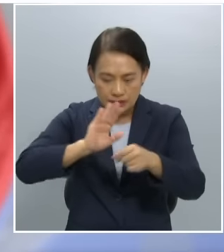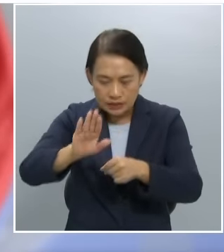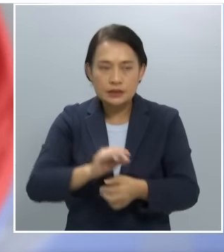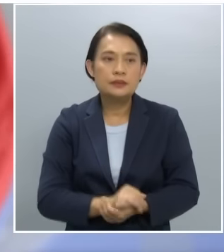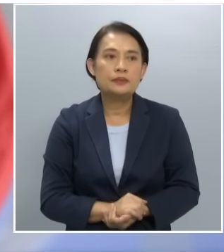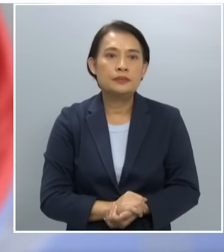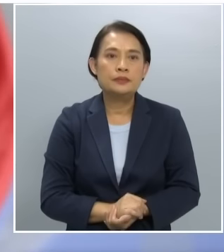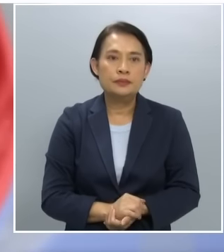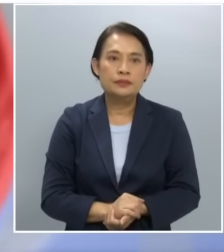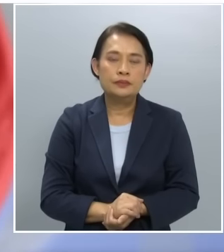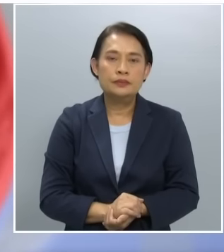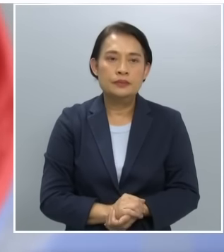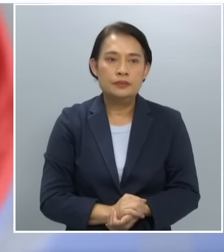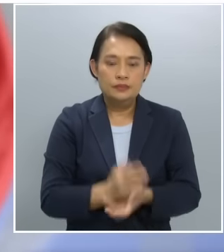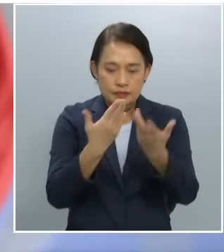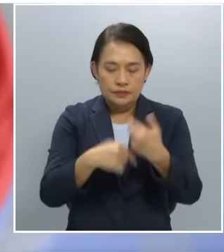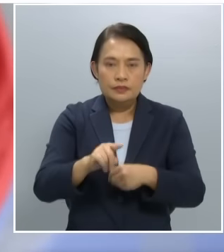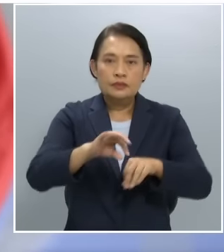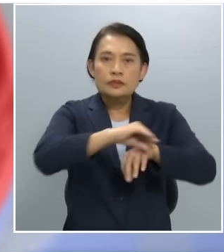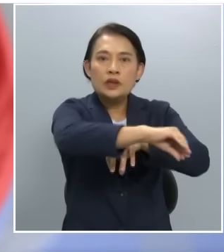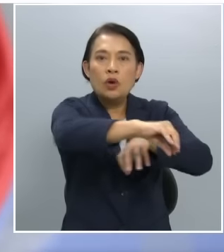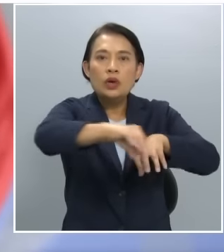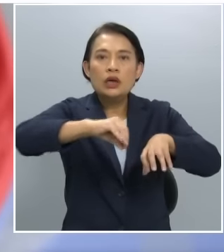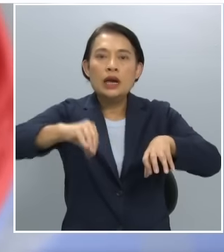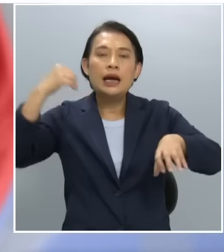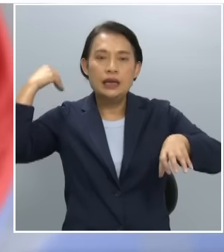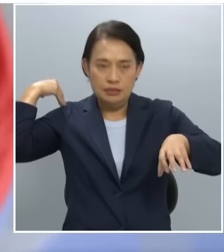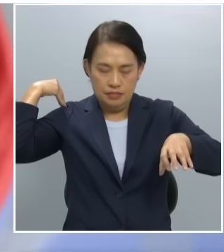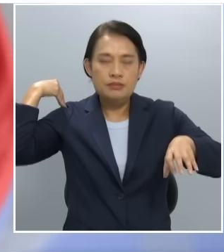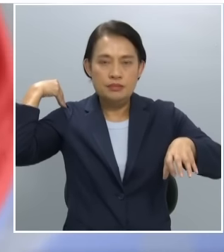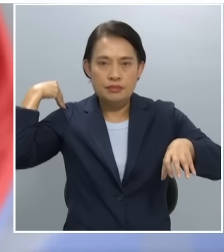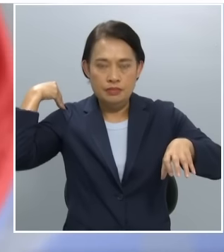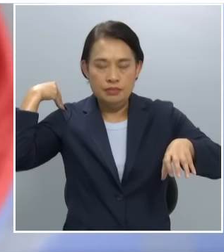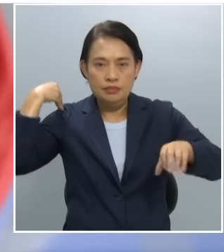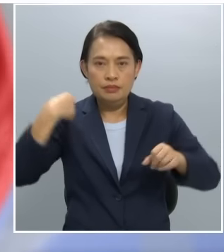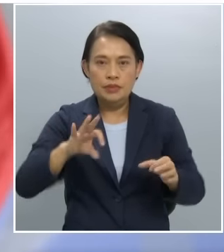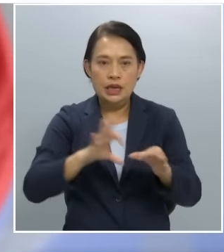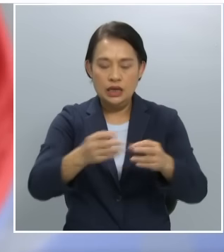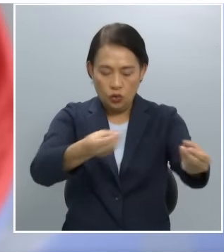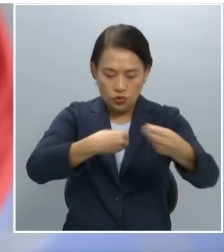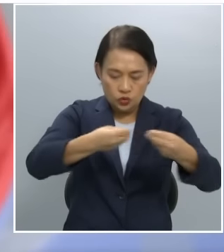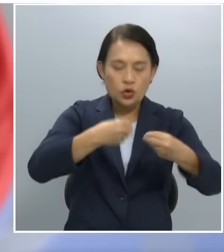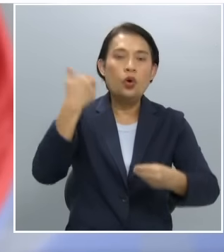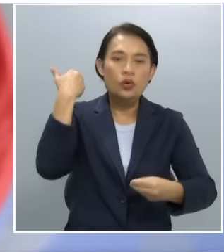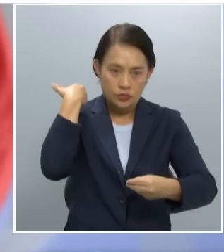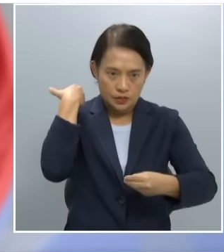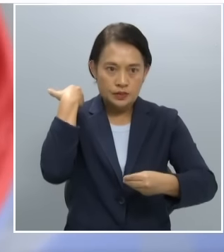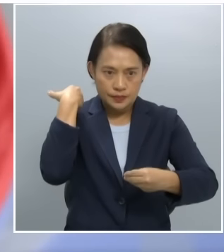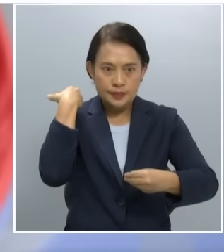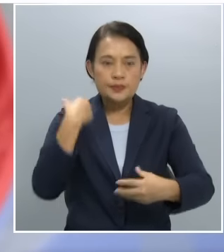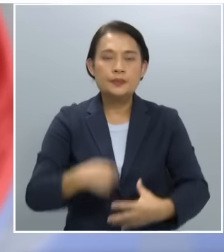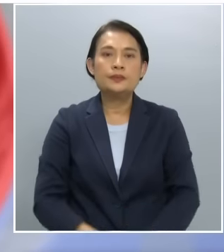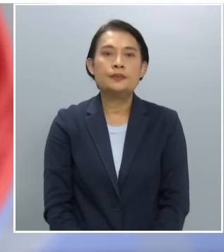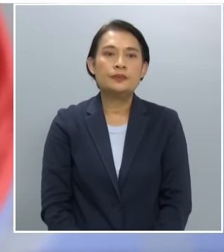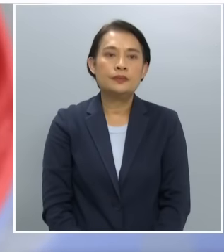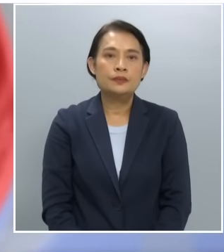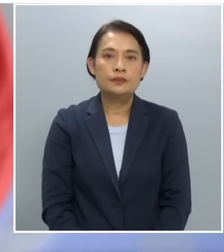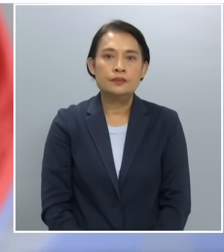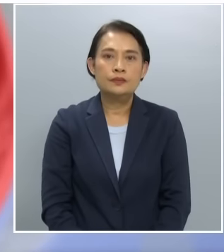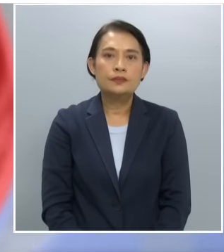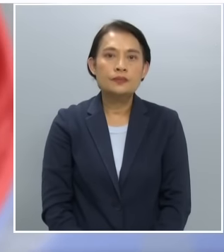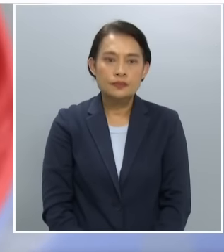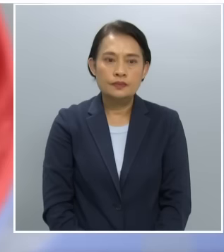อะไรอย่างเงี้ยนะฮะแล้วเดี๋ยวคือเค้าจะเป็นเครือข่ายกันนะฮเดี๋ยวเจะส่งกันมาเองอะไรอย่างเงี้ยนะครับออือเนี่ยฮะอ่ะ